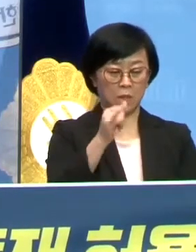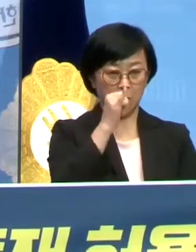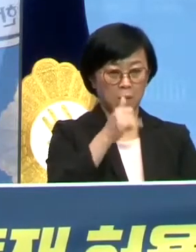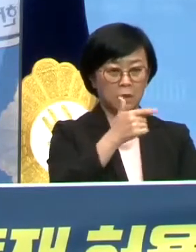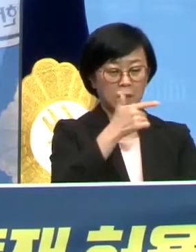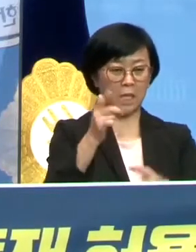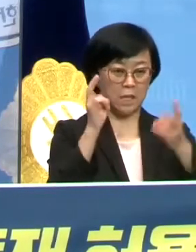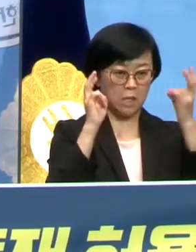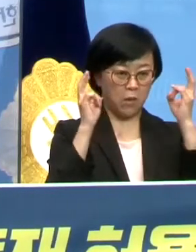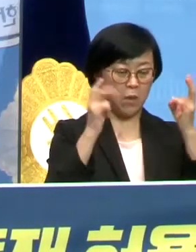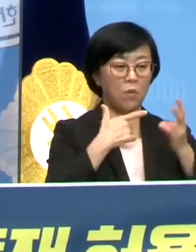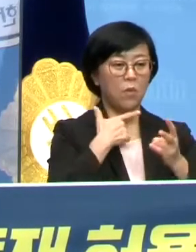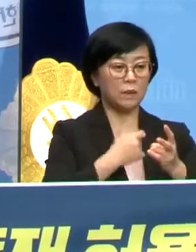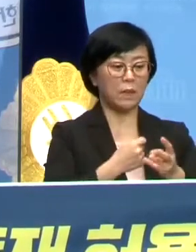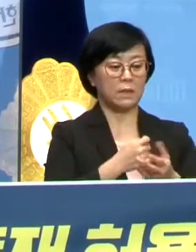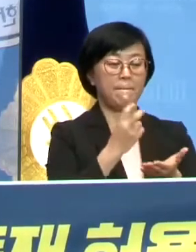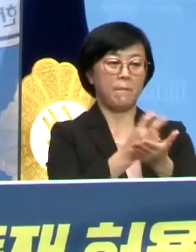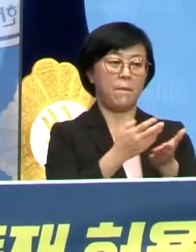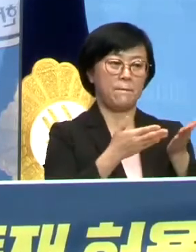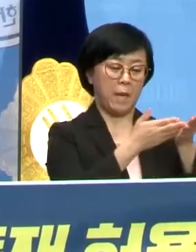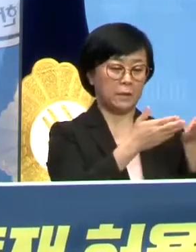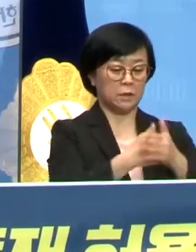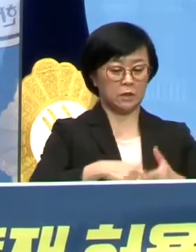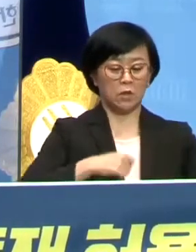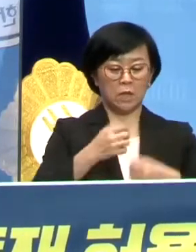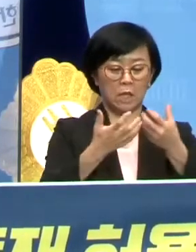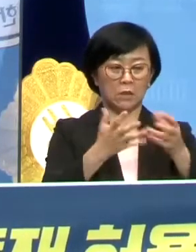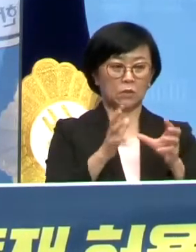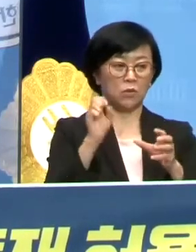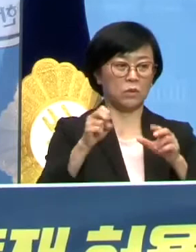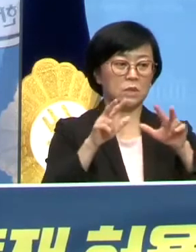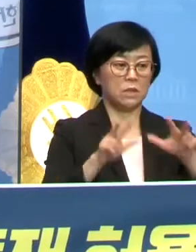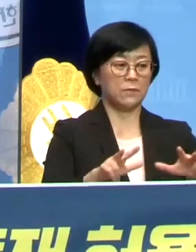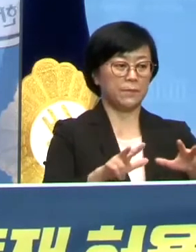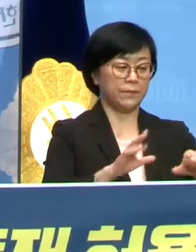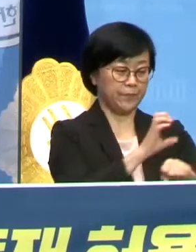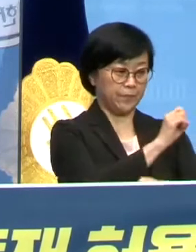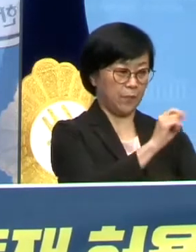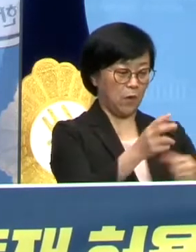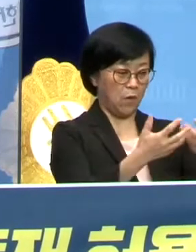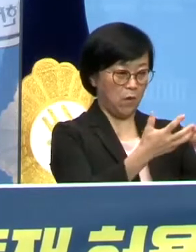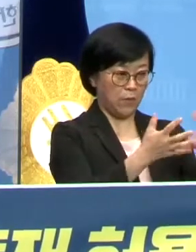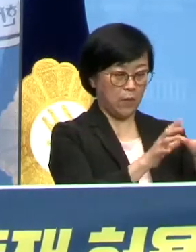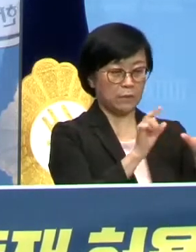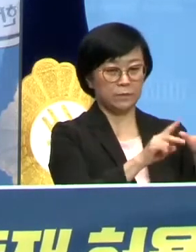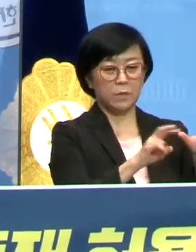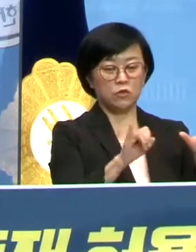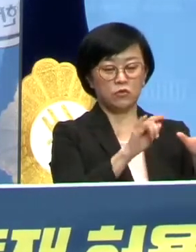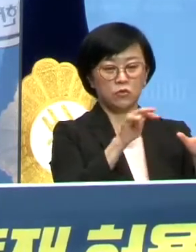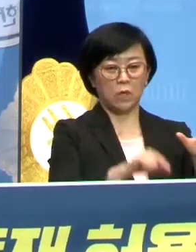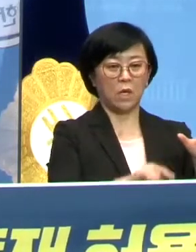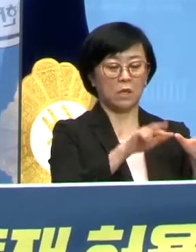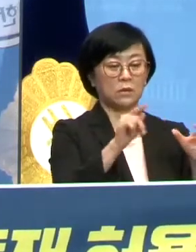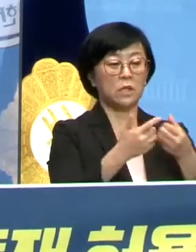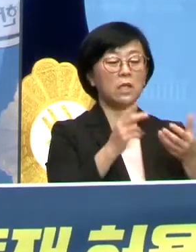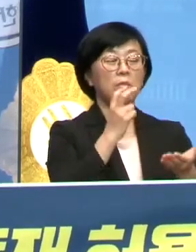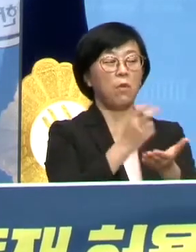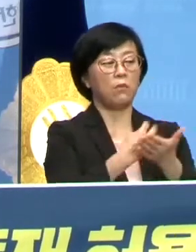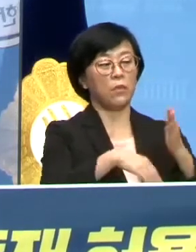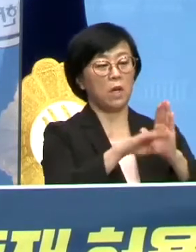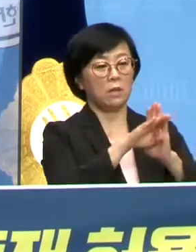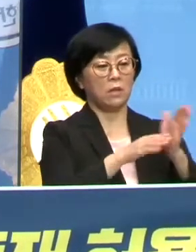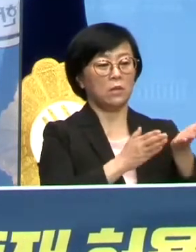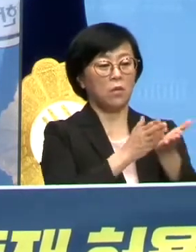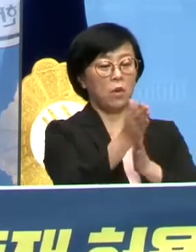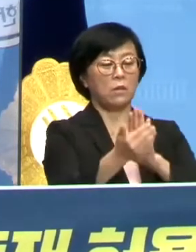수건 법 아닙니다 정의당 은 물론이고 현 집권 여당인 더불어 민주당은 함께 이 법률안에